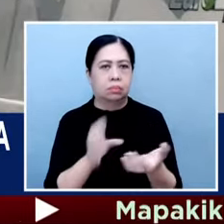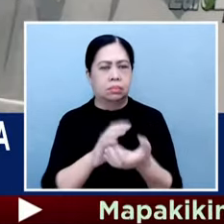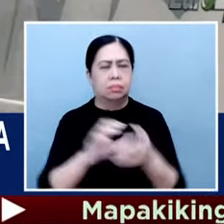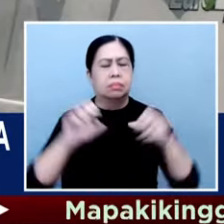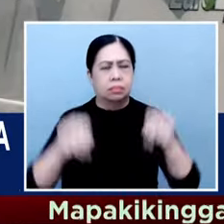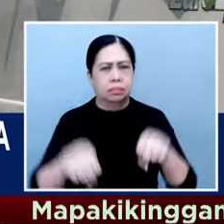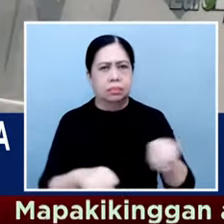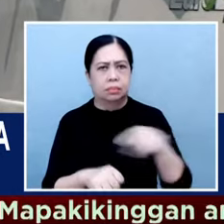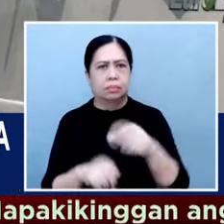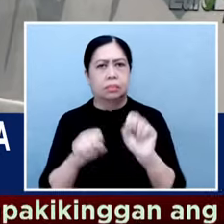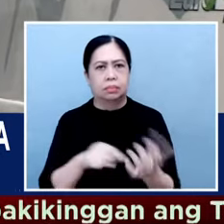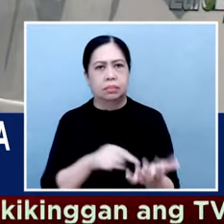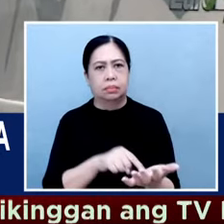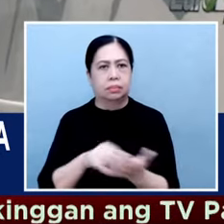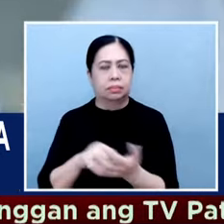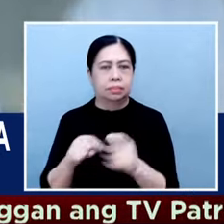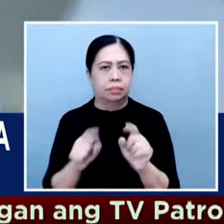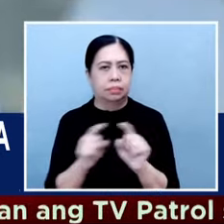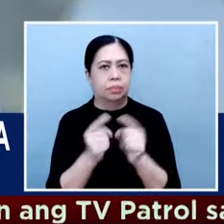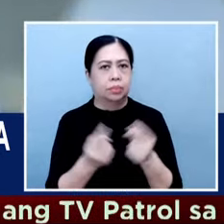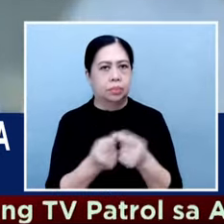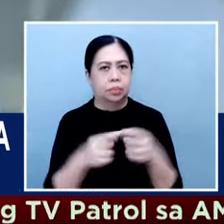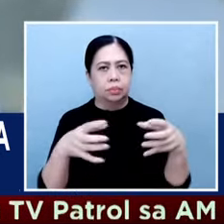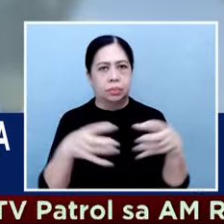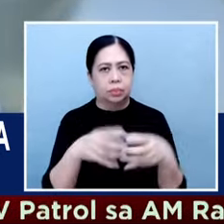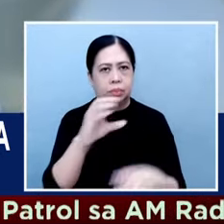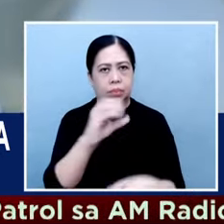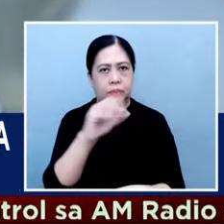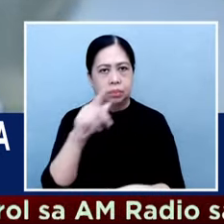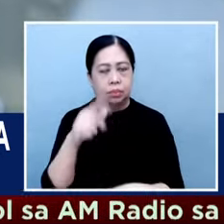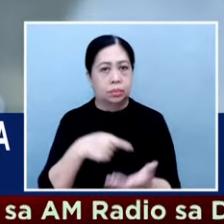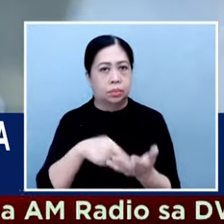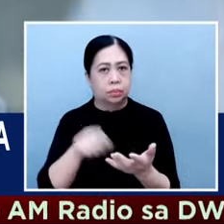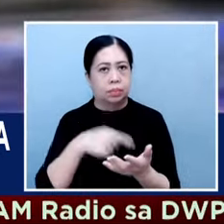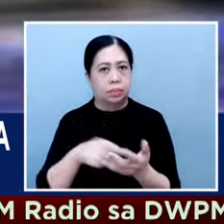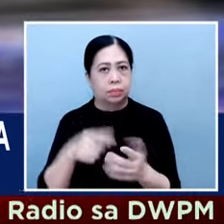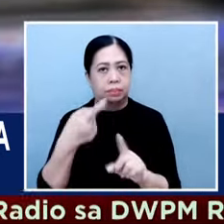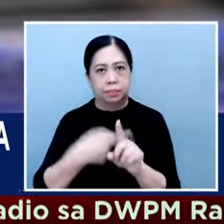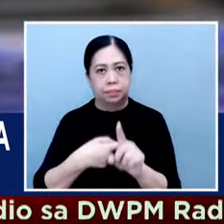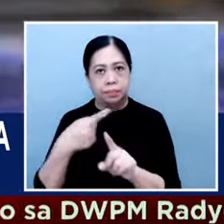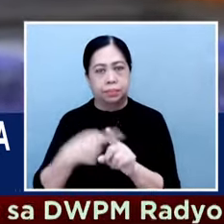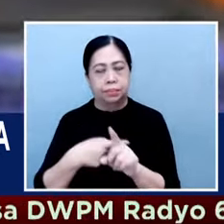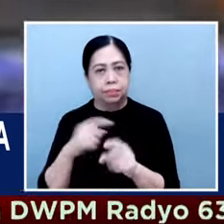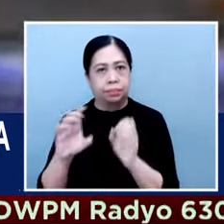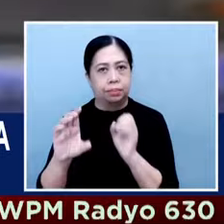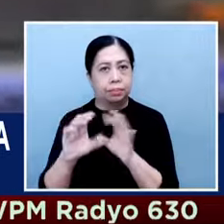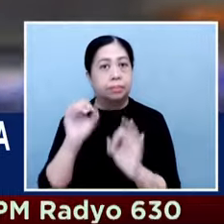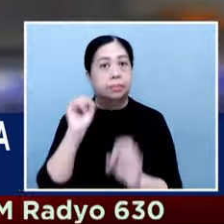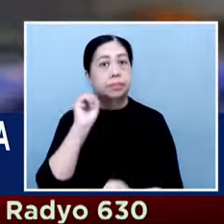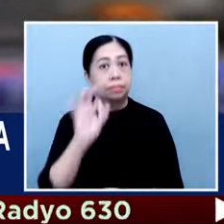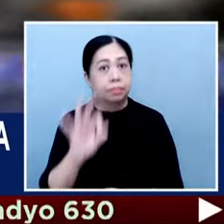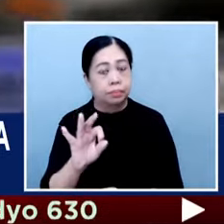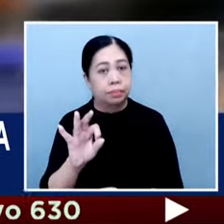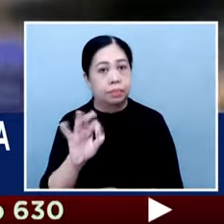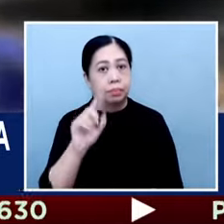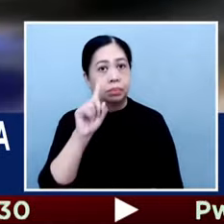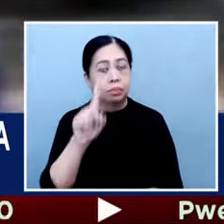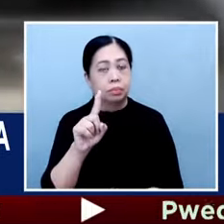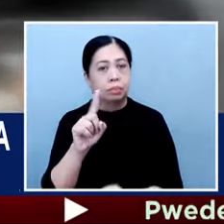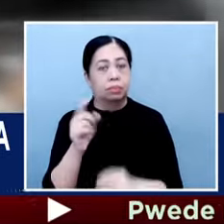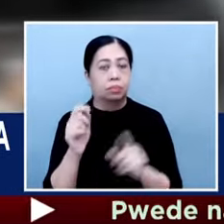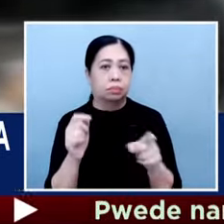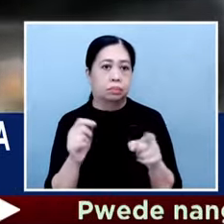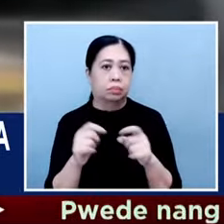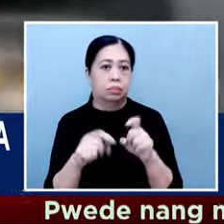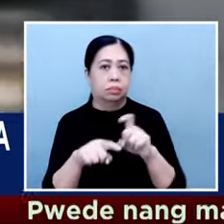pa rin ng mga transport cooperatives ang pagbabayad ng buwanang hulog kung ang isang model ng